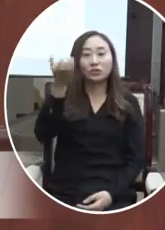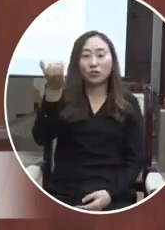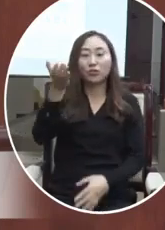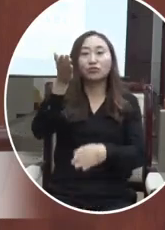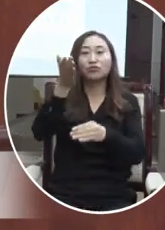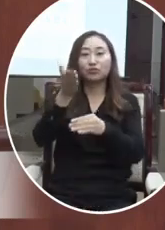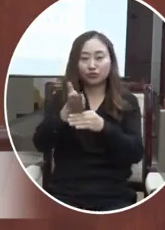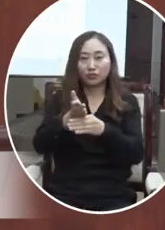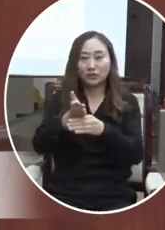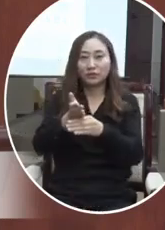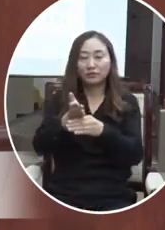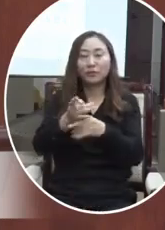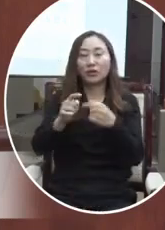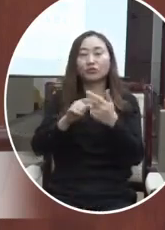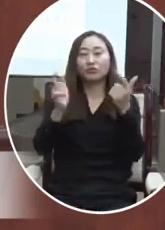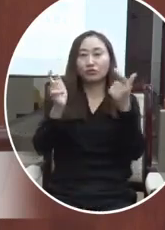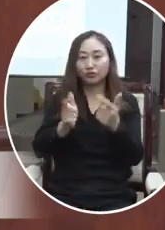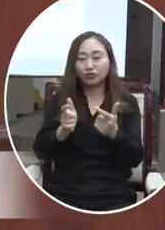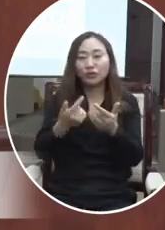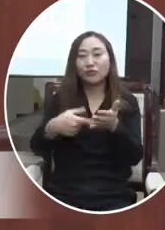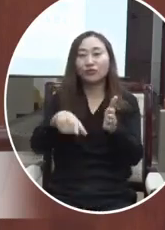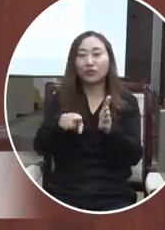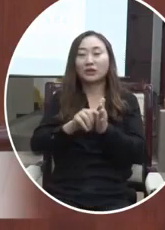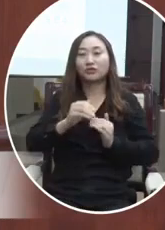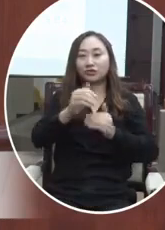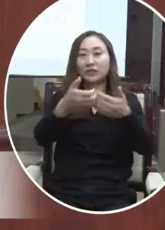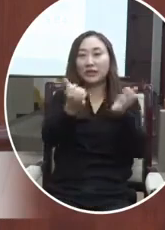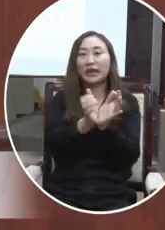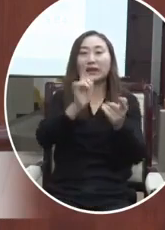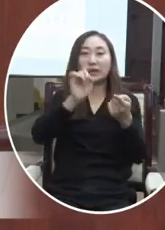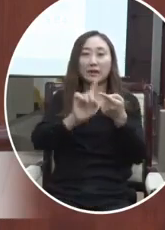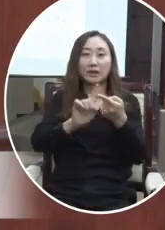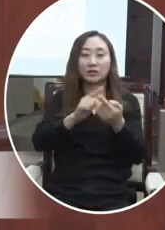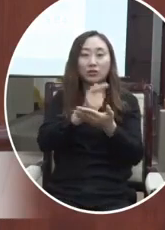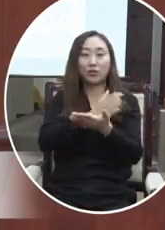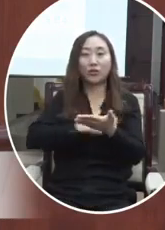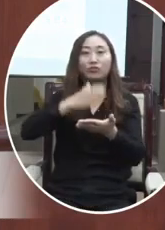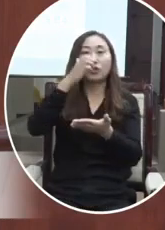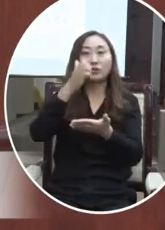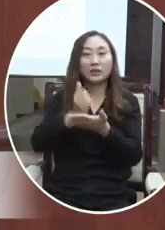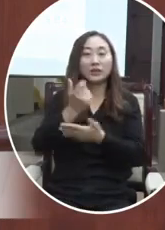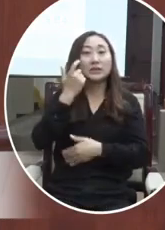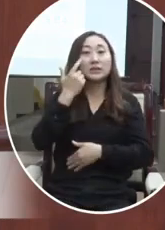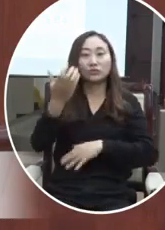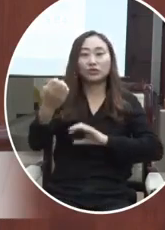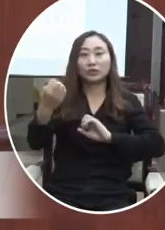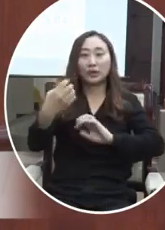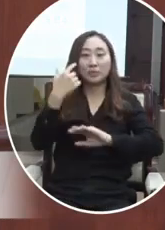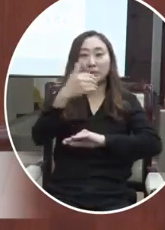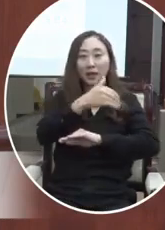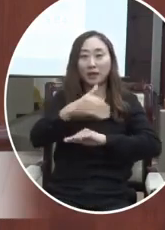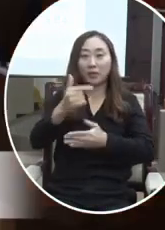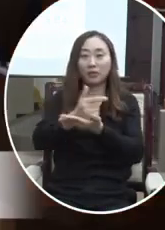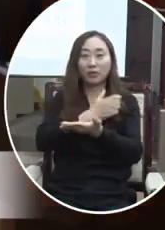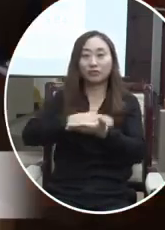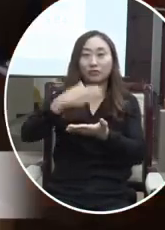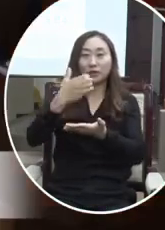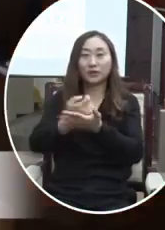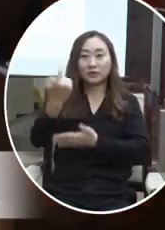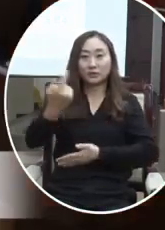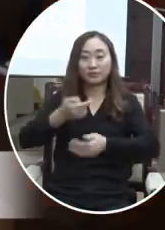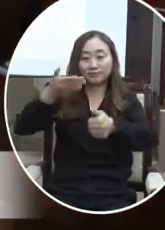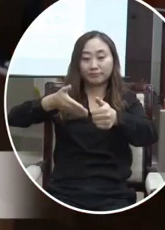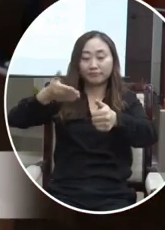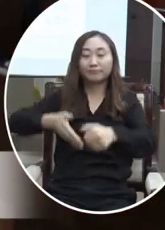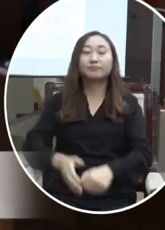탄소중립추진단, 탄소중립지원센터, 노원환경재단 관련 현안과 비전에 대해 구청장님께 질문하고 의견을 듣고자 합니다.